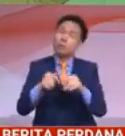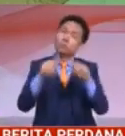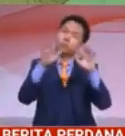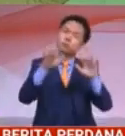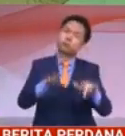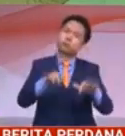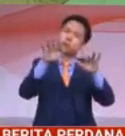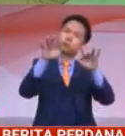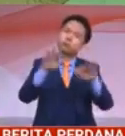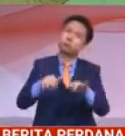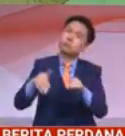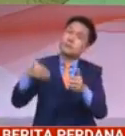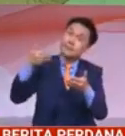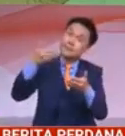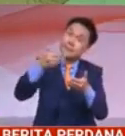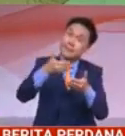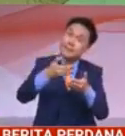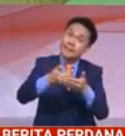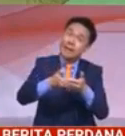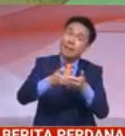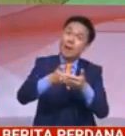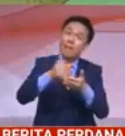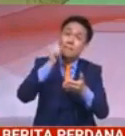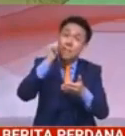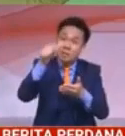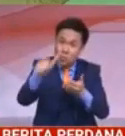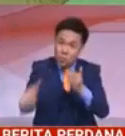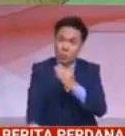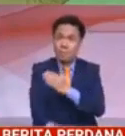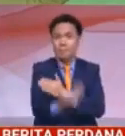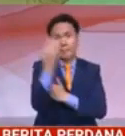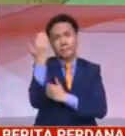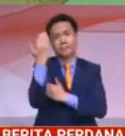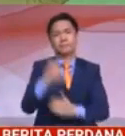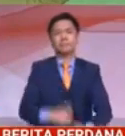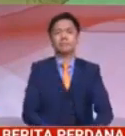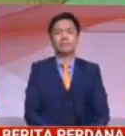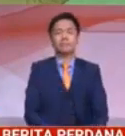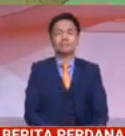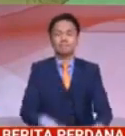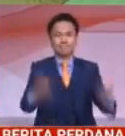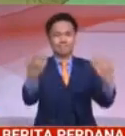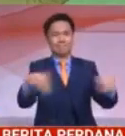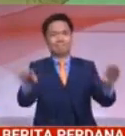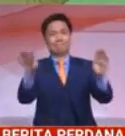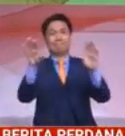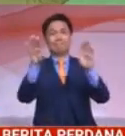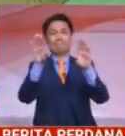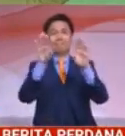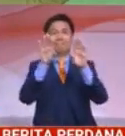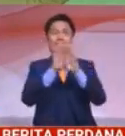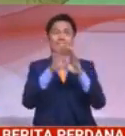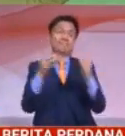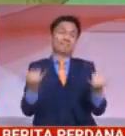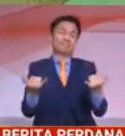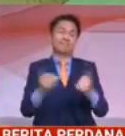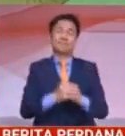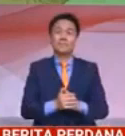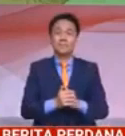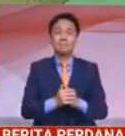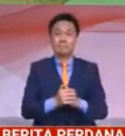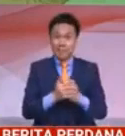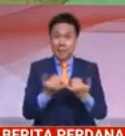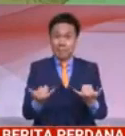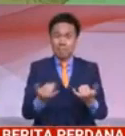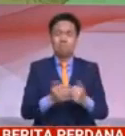boleh berlanjutan sehingga ke lewat pagi esok. Baiklah, sekian sahaja informasi cuaca pada malam ini. Sebelum